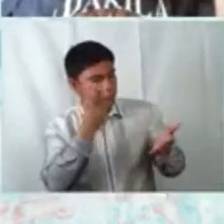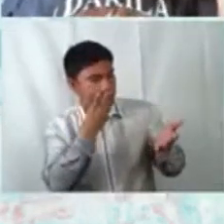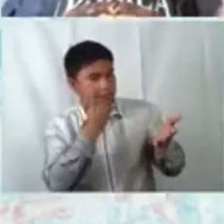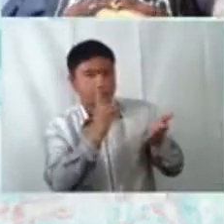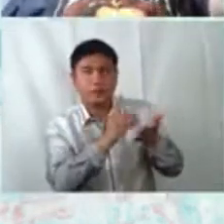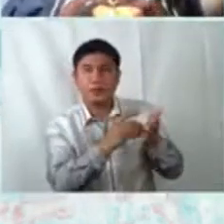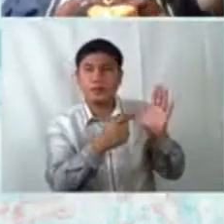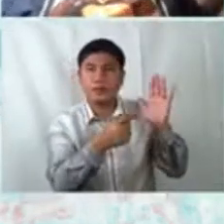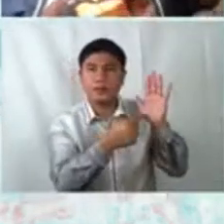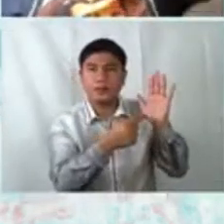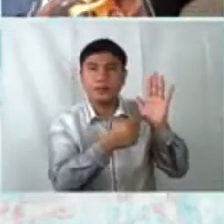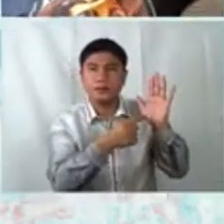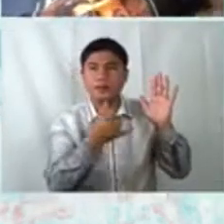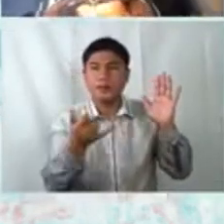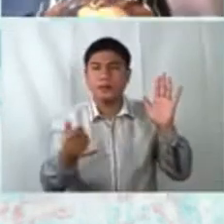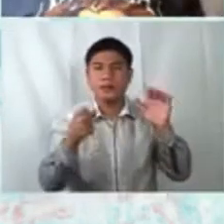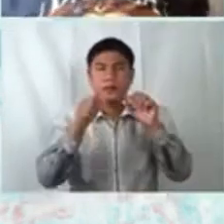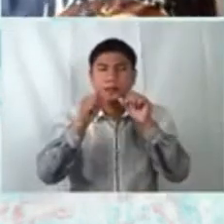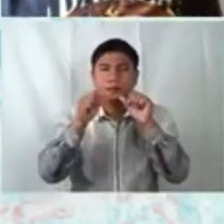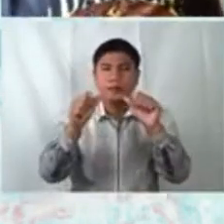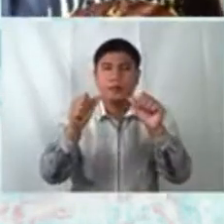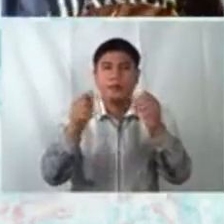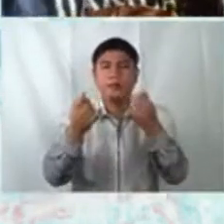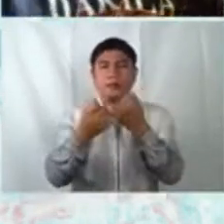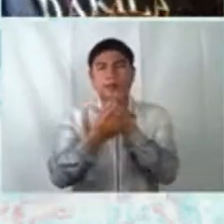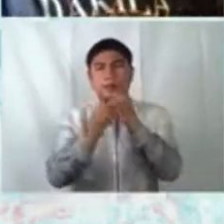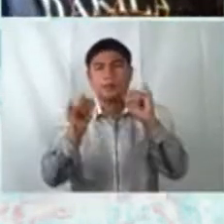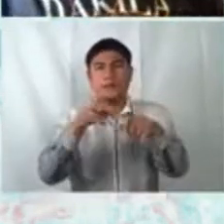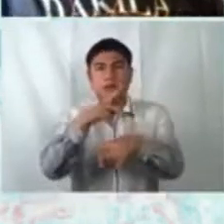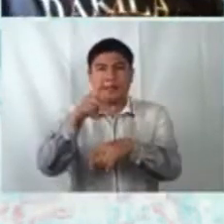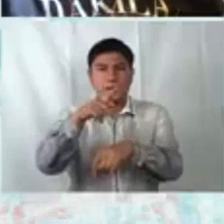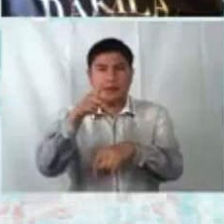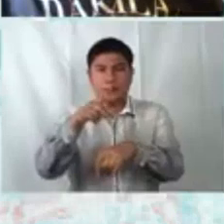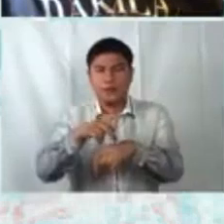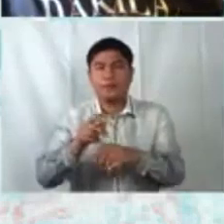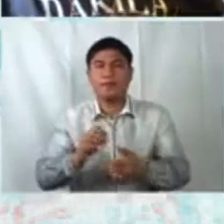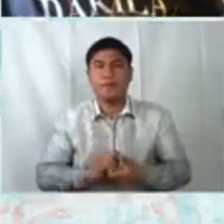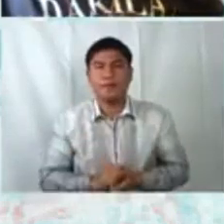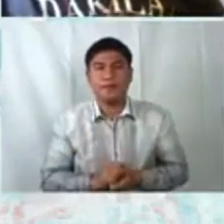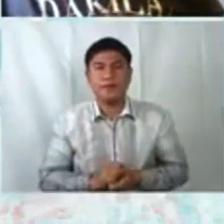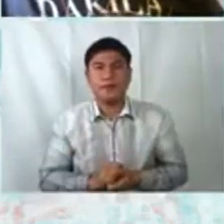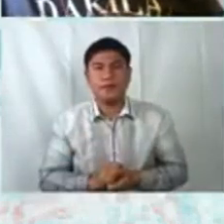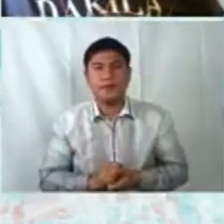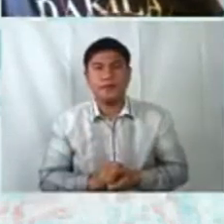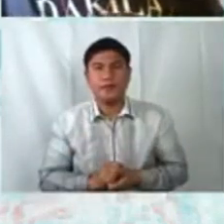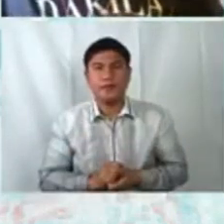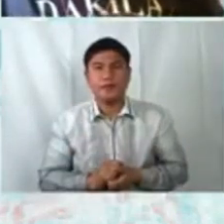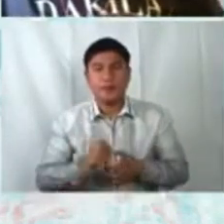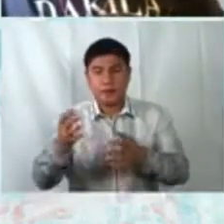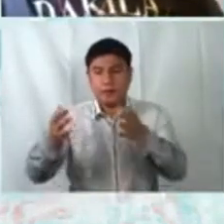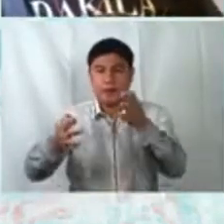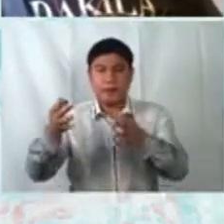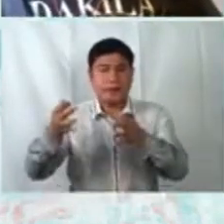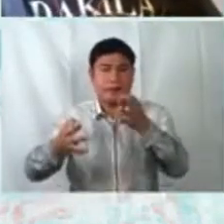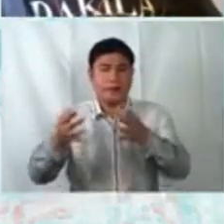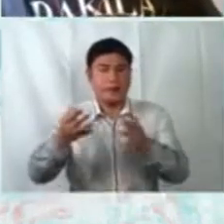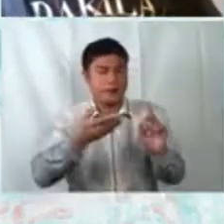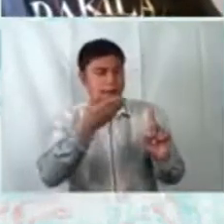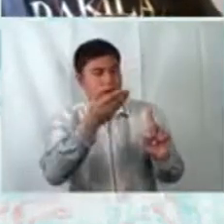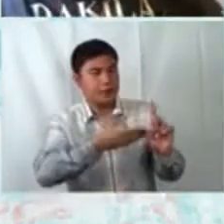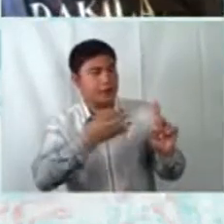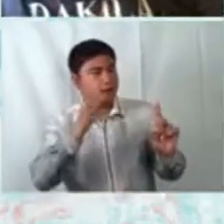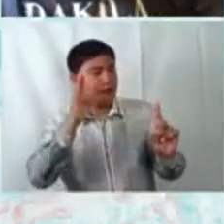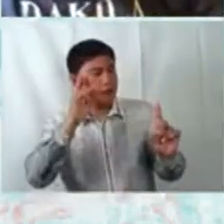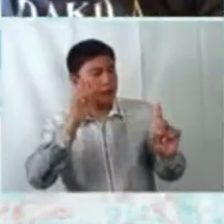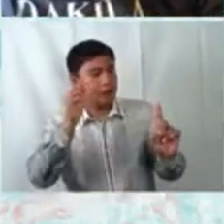de la Proclamación de Independencia del Pueblo Filipino ni Judge Advocate General Ambrosio Riansares